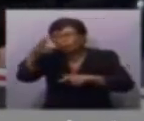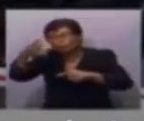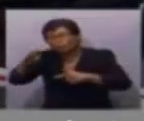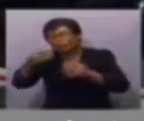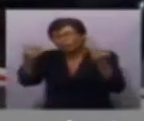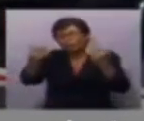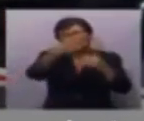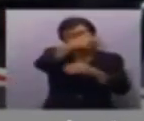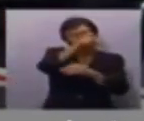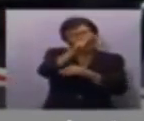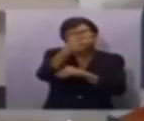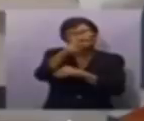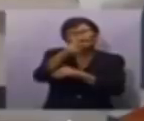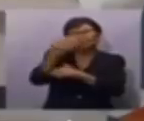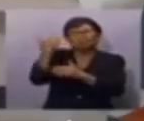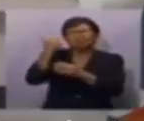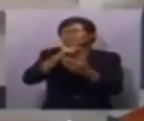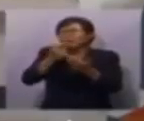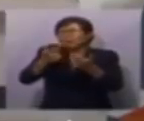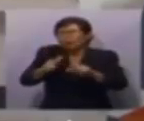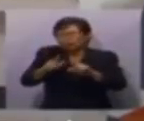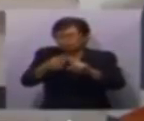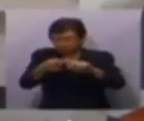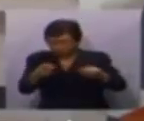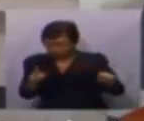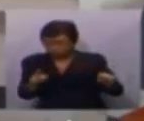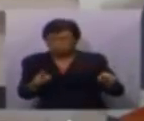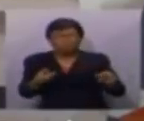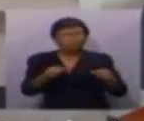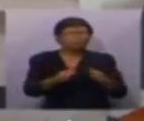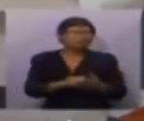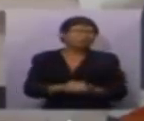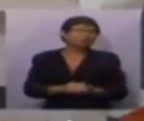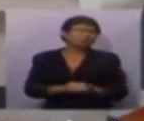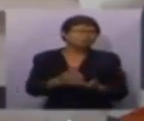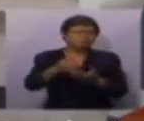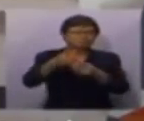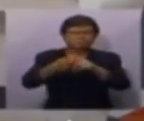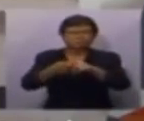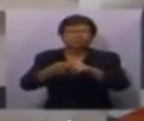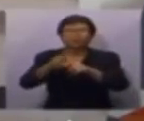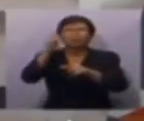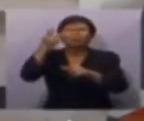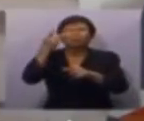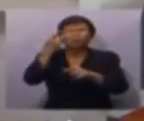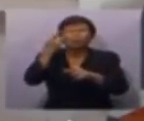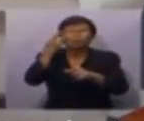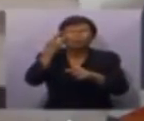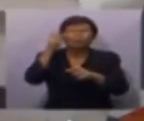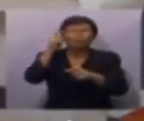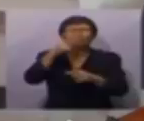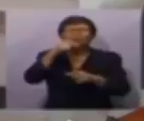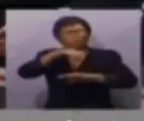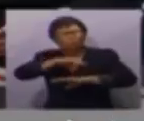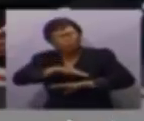PRU-14 berbanding PRU ke-13 yang lalu. Percaturan politik, ada mungkin figura tertentu yang tidak berpuas hati dengan